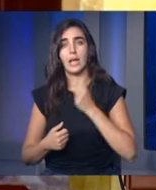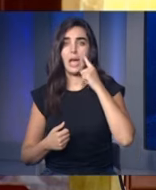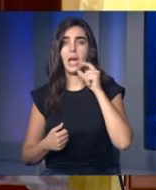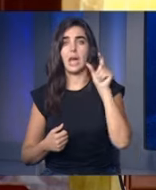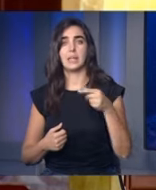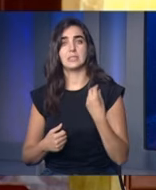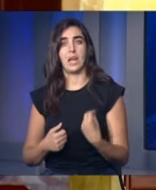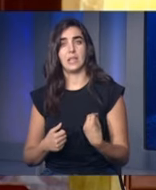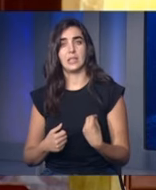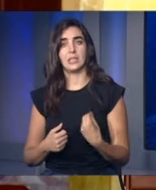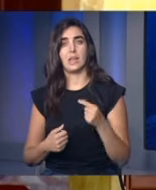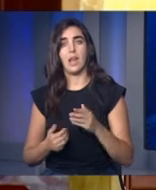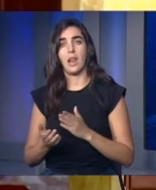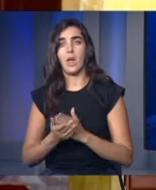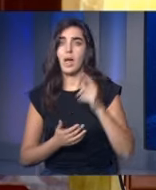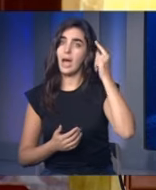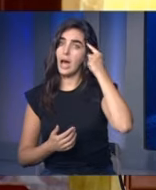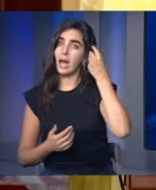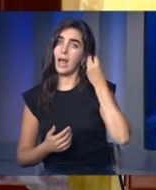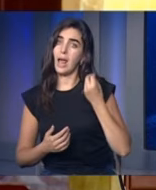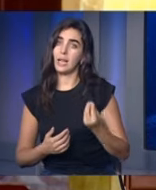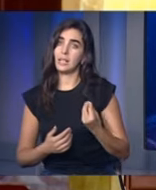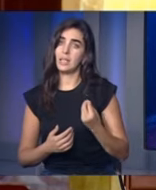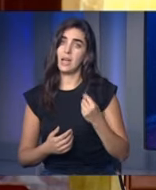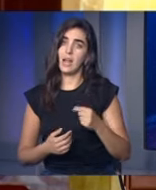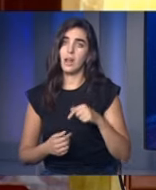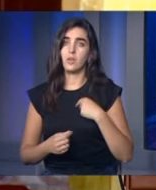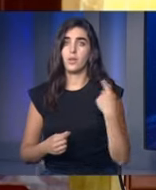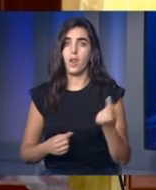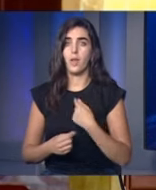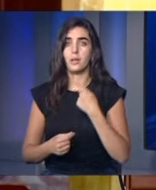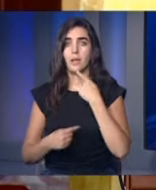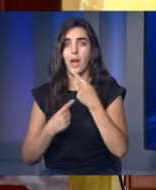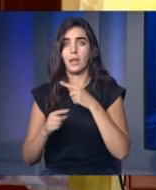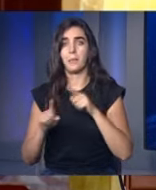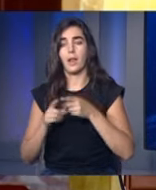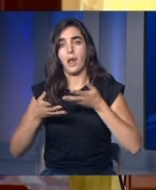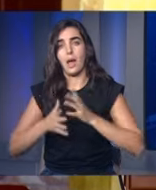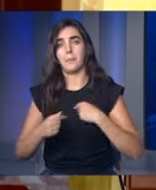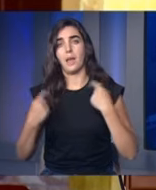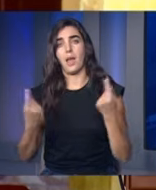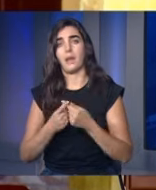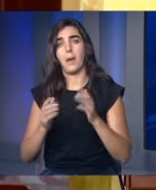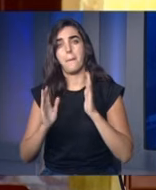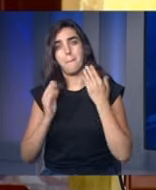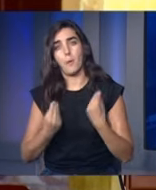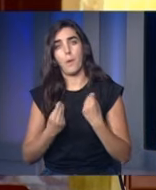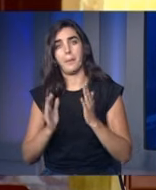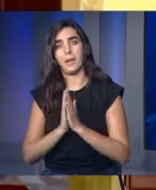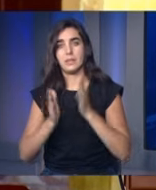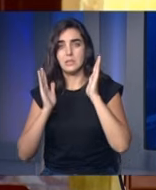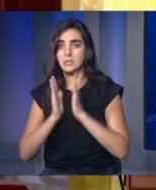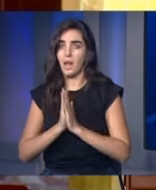ومقدساتها، فإننا نشجب هذا العمل المنافي لقدسية